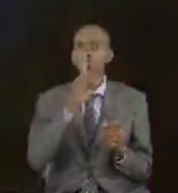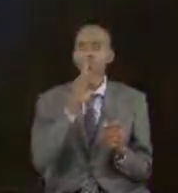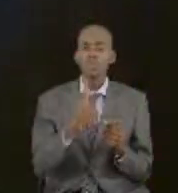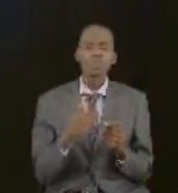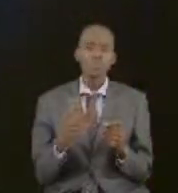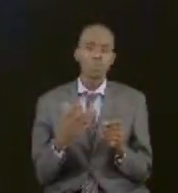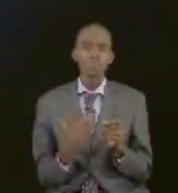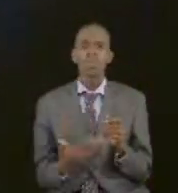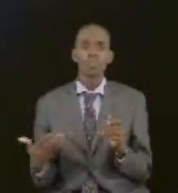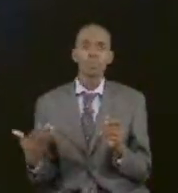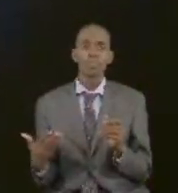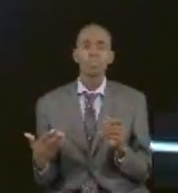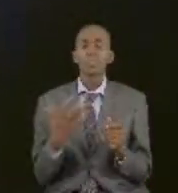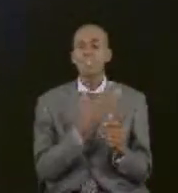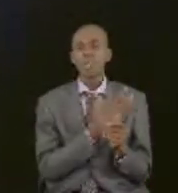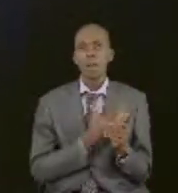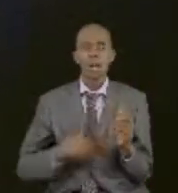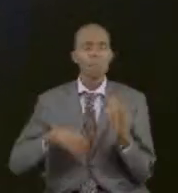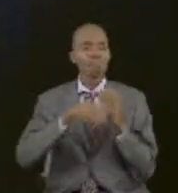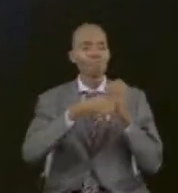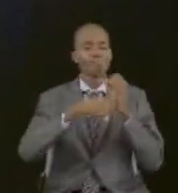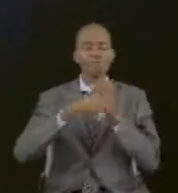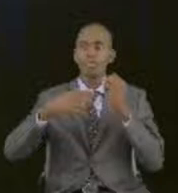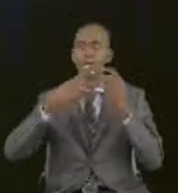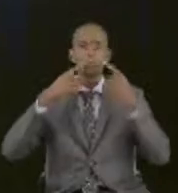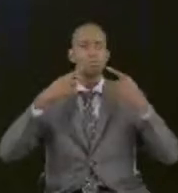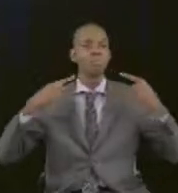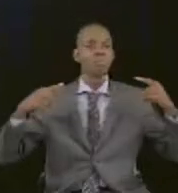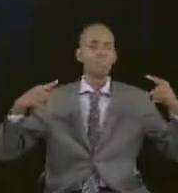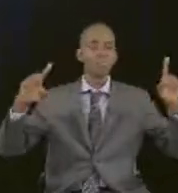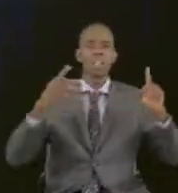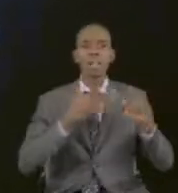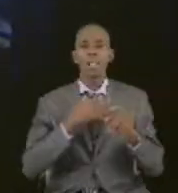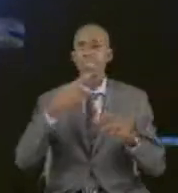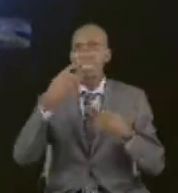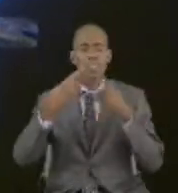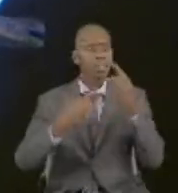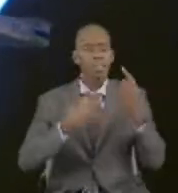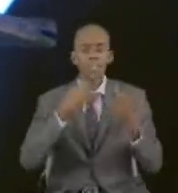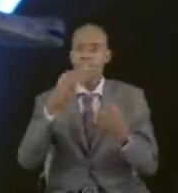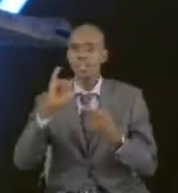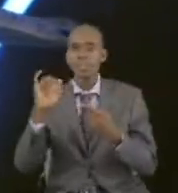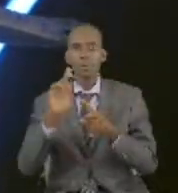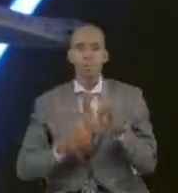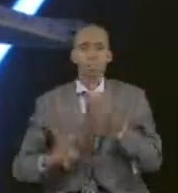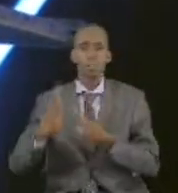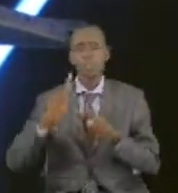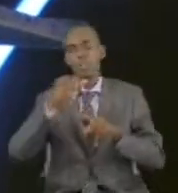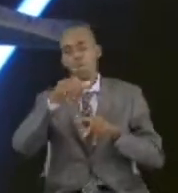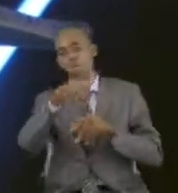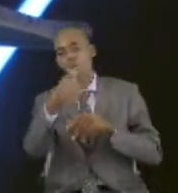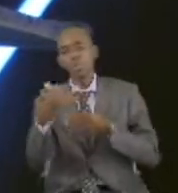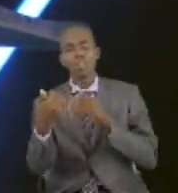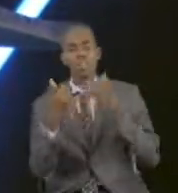dans le cœur. Ce n'est pas la publicité extérieure. Ce n'est pas